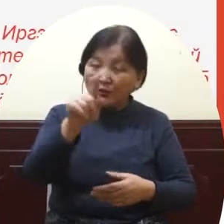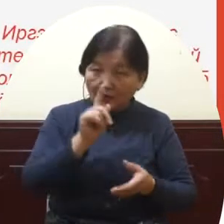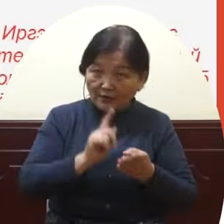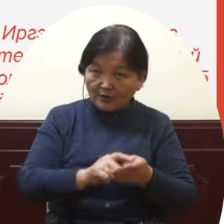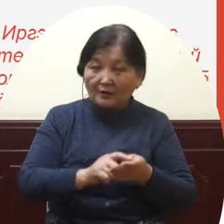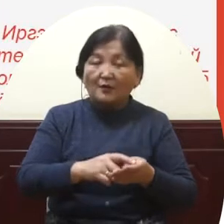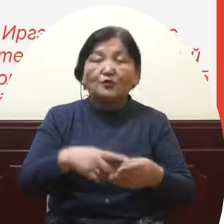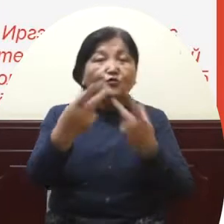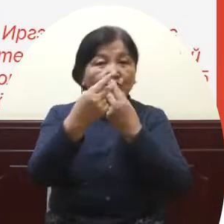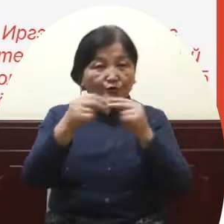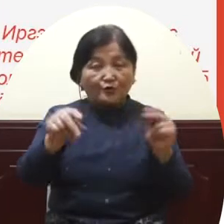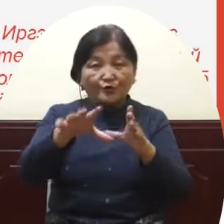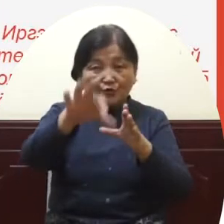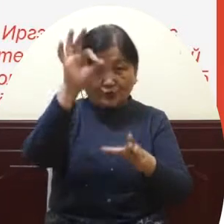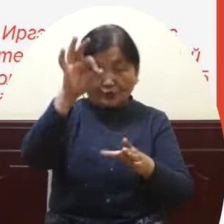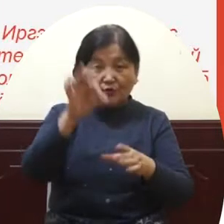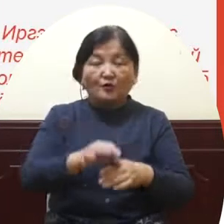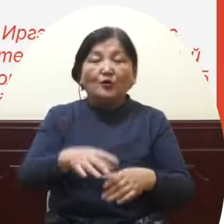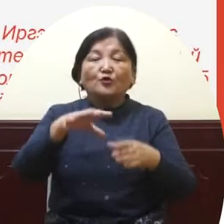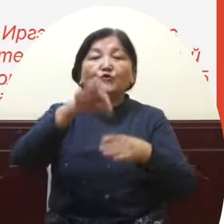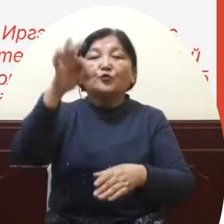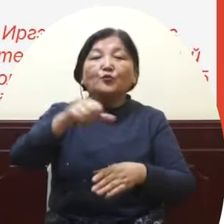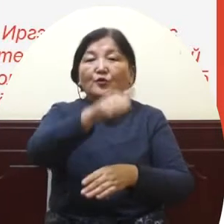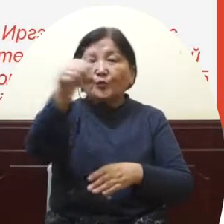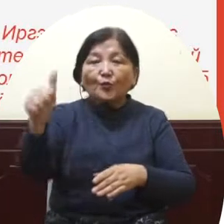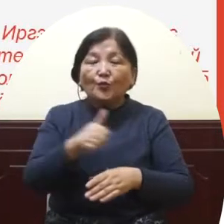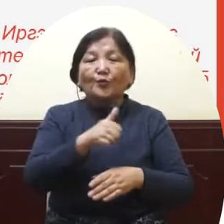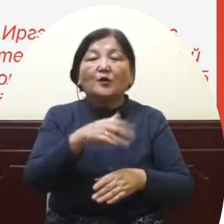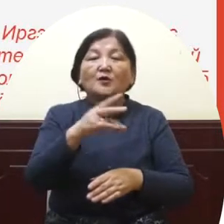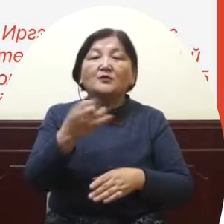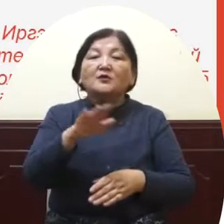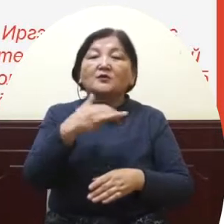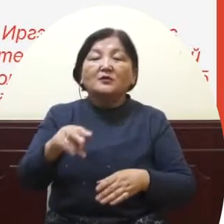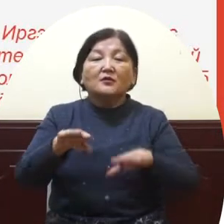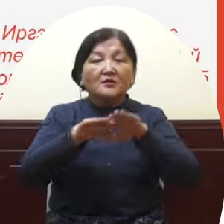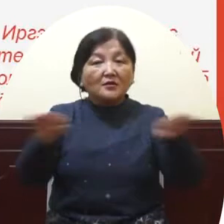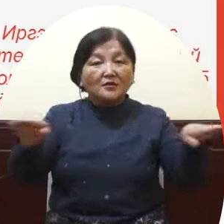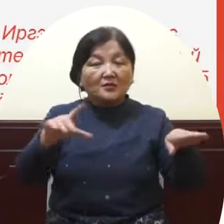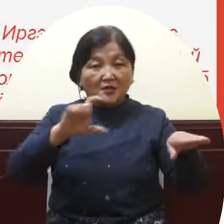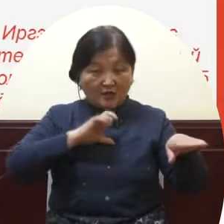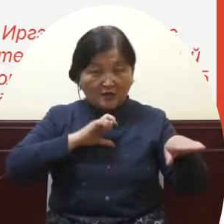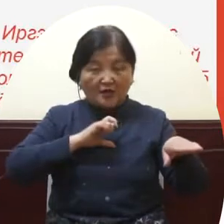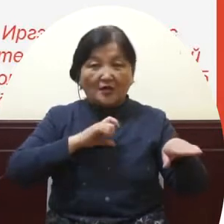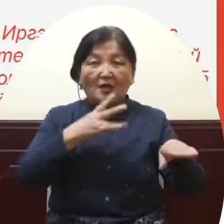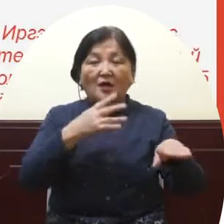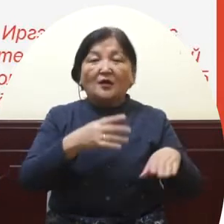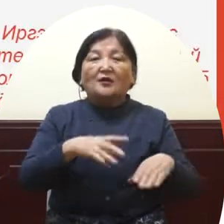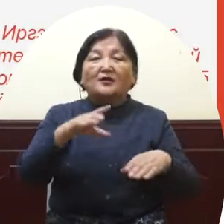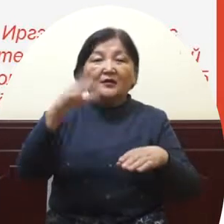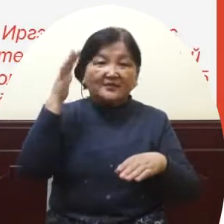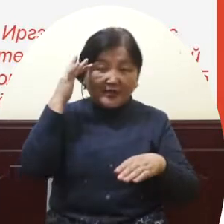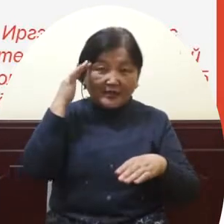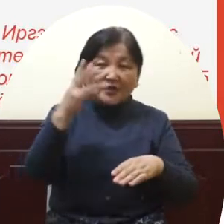Төлөөлөгчдөөрөө уламжлан оролцох, хоёрдугаарт нь бол сонгуулийн бүх нийтийн тэгш эрхийн үндсэн дээр саналыг нууцаар хурааж, сонгогчид жинхэнэ хүсэл